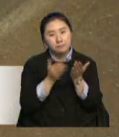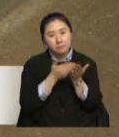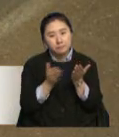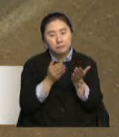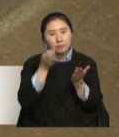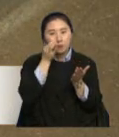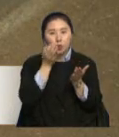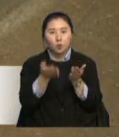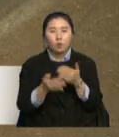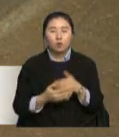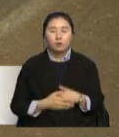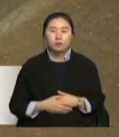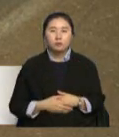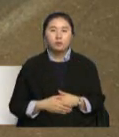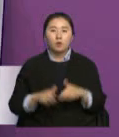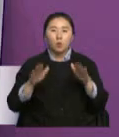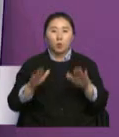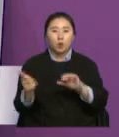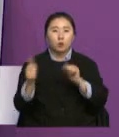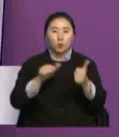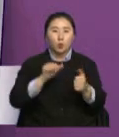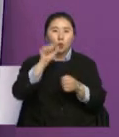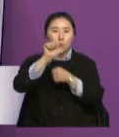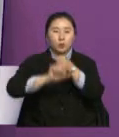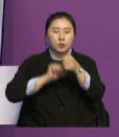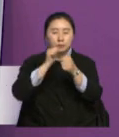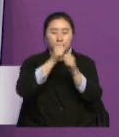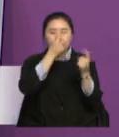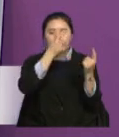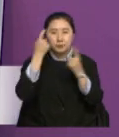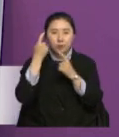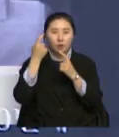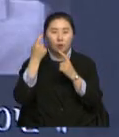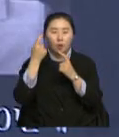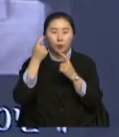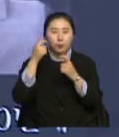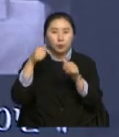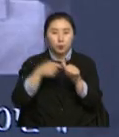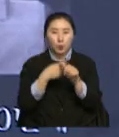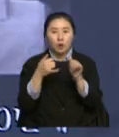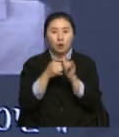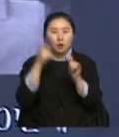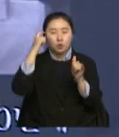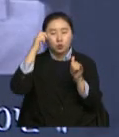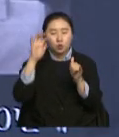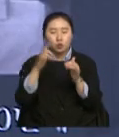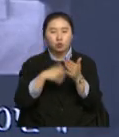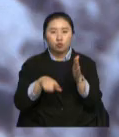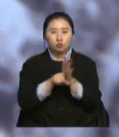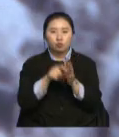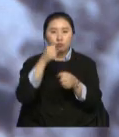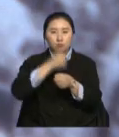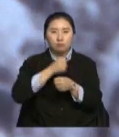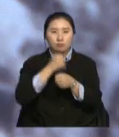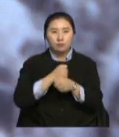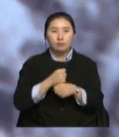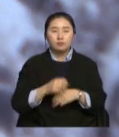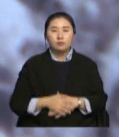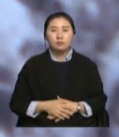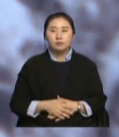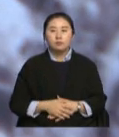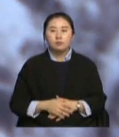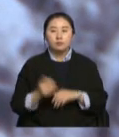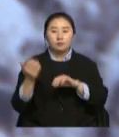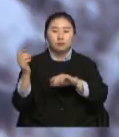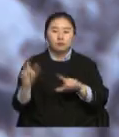스케치북을 선보입니다. 올해로 작고 50주기를 맞이한 송영수 조각가를 추모하기 위해 마련됐습니다.